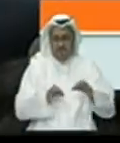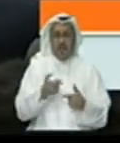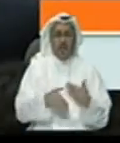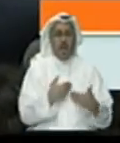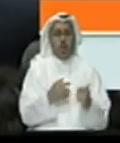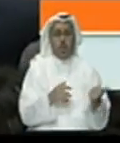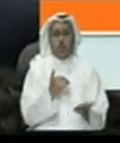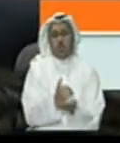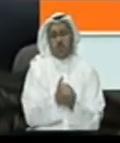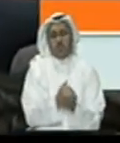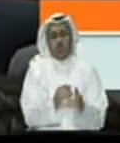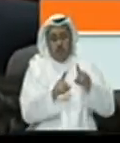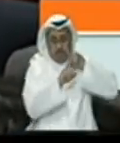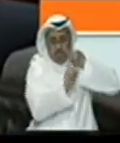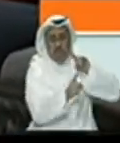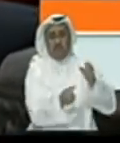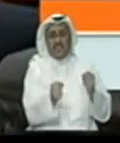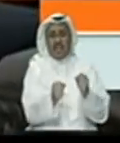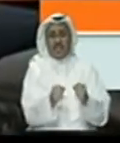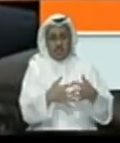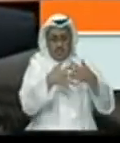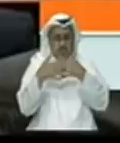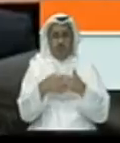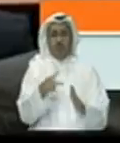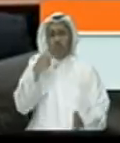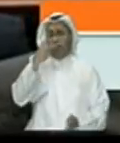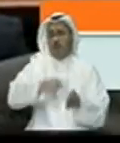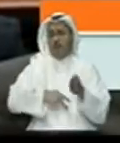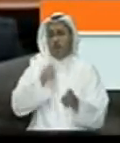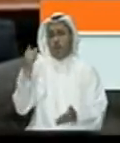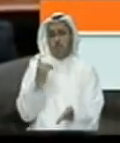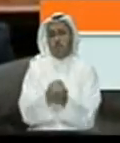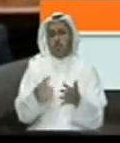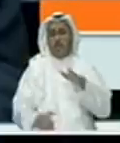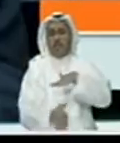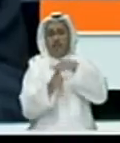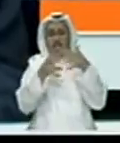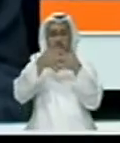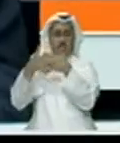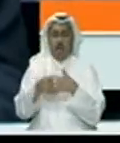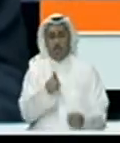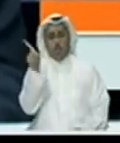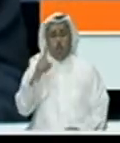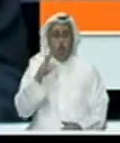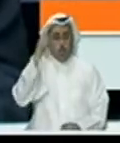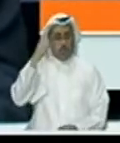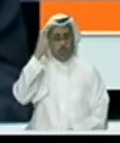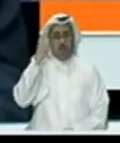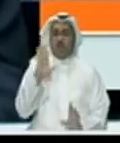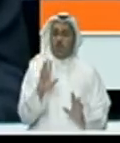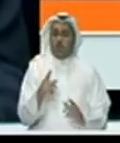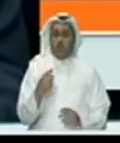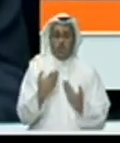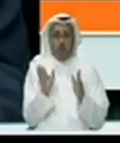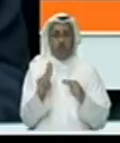قال هوك: الضربة العسكرية هي قرار يتخذه الرئيس ترامب باعتباره قائد القوات المسلحة،